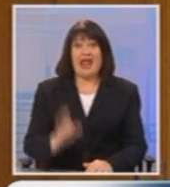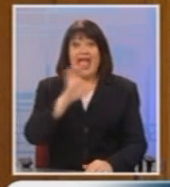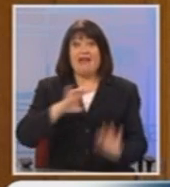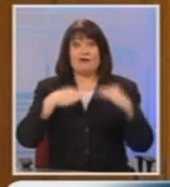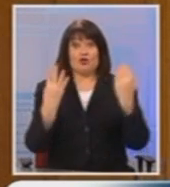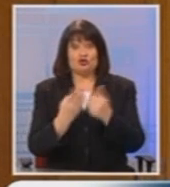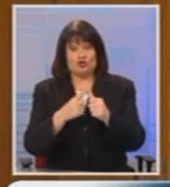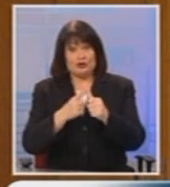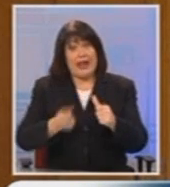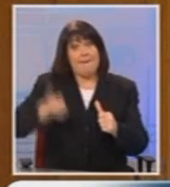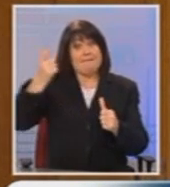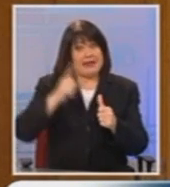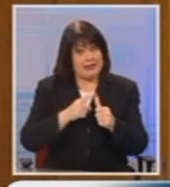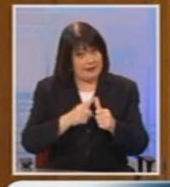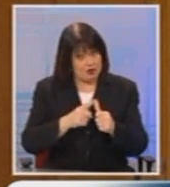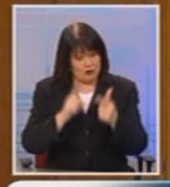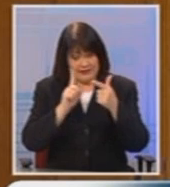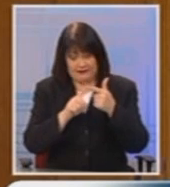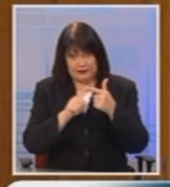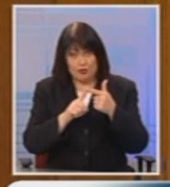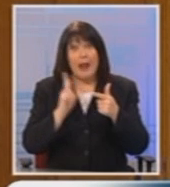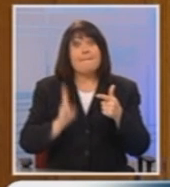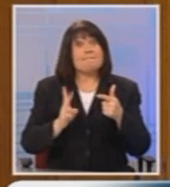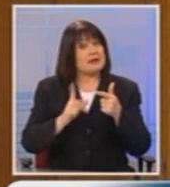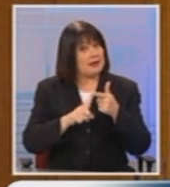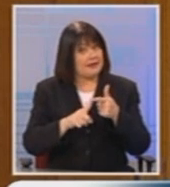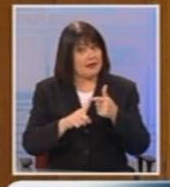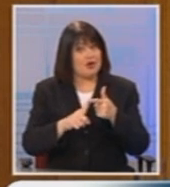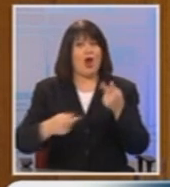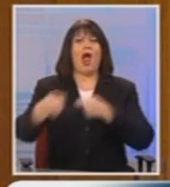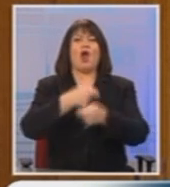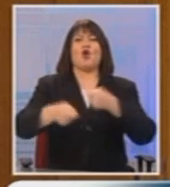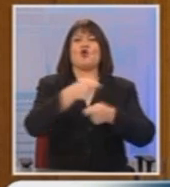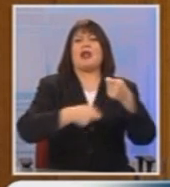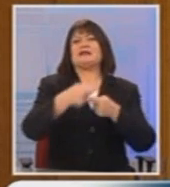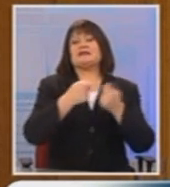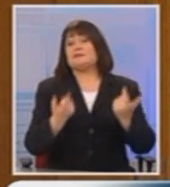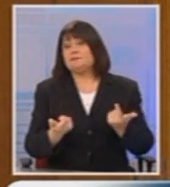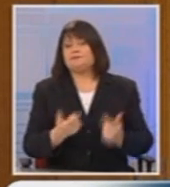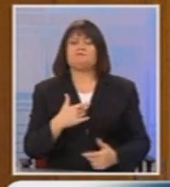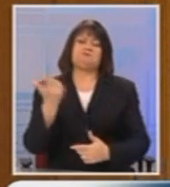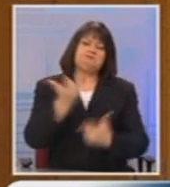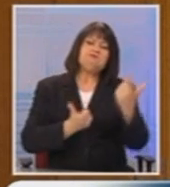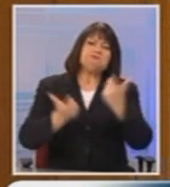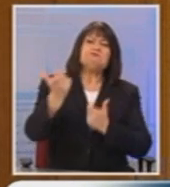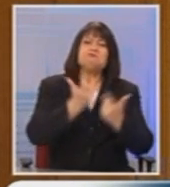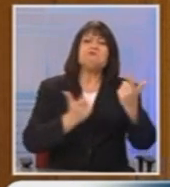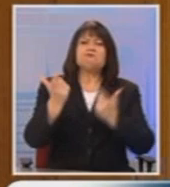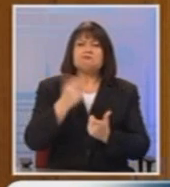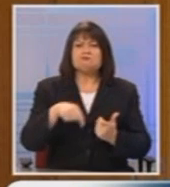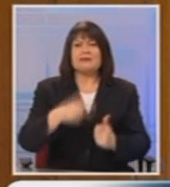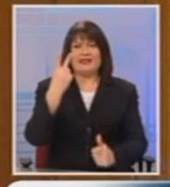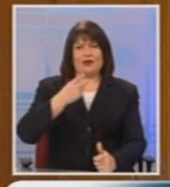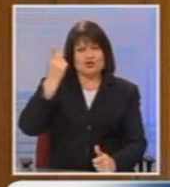Ευρωζώνη. Δεύτερη πηγή ρίσκου, οι αγορές. Δανειζόμαστε τώρα